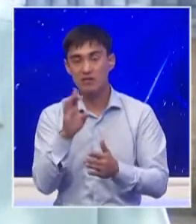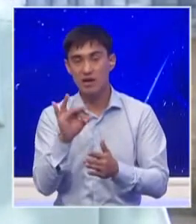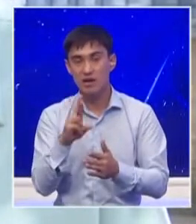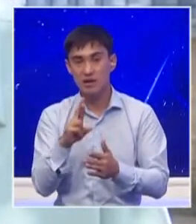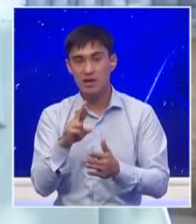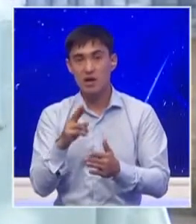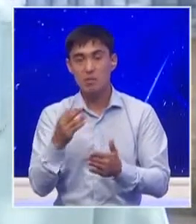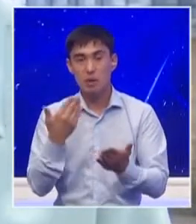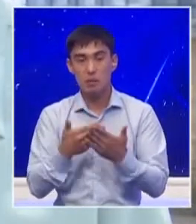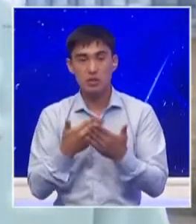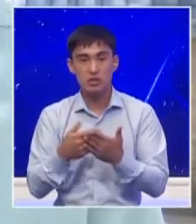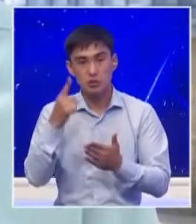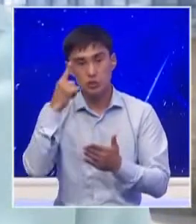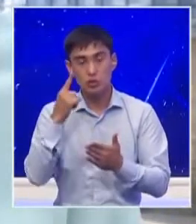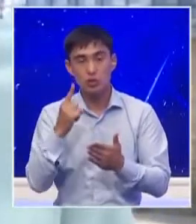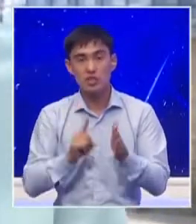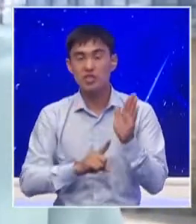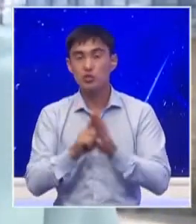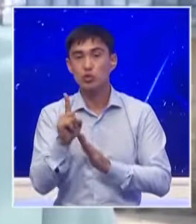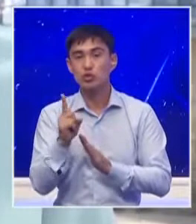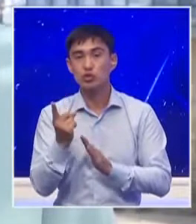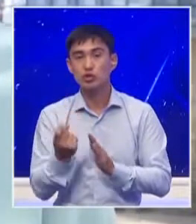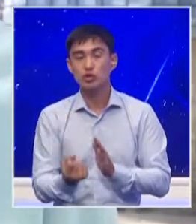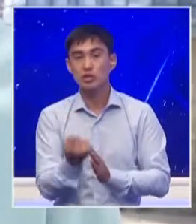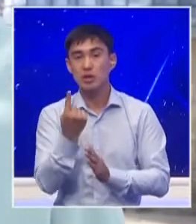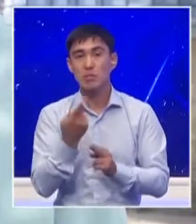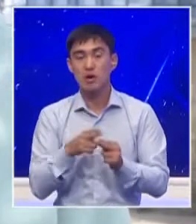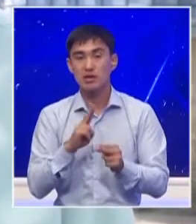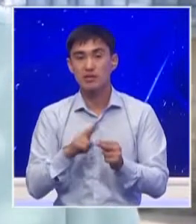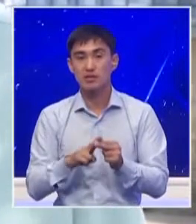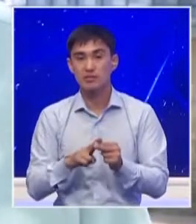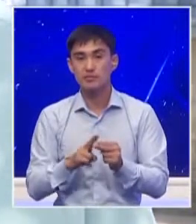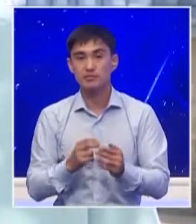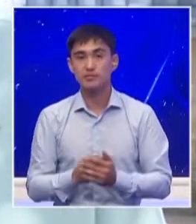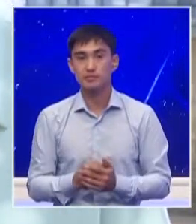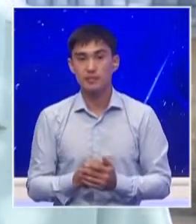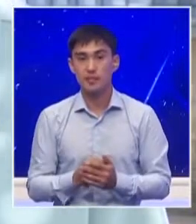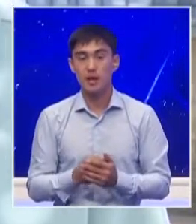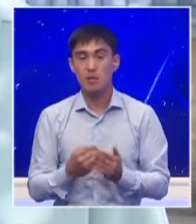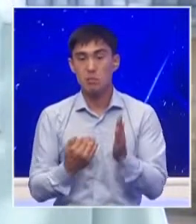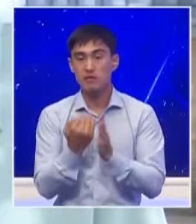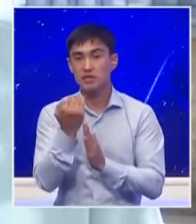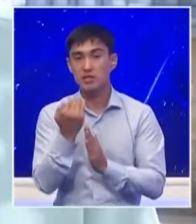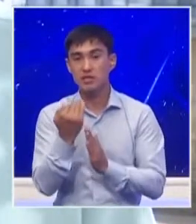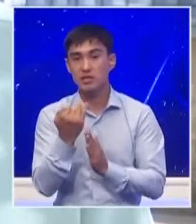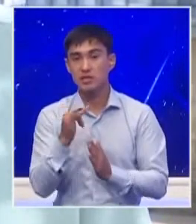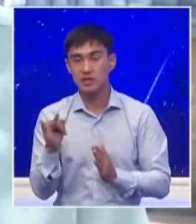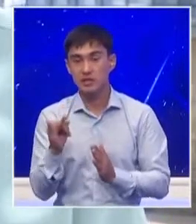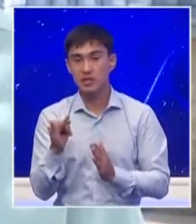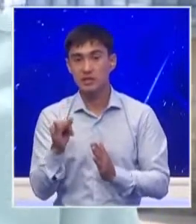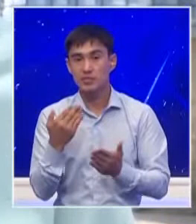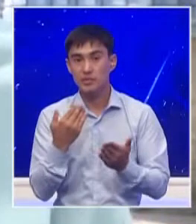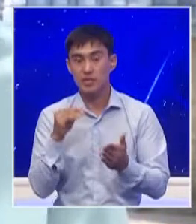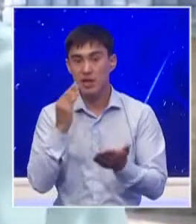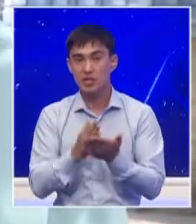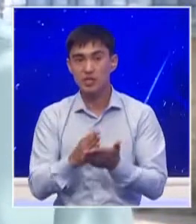предположительно источником данной данного превышения и наличие